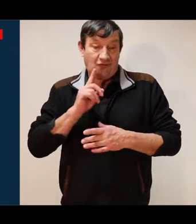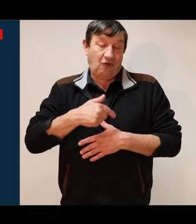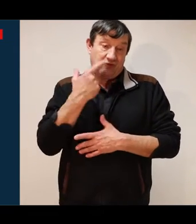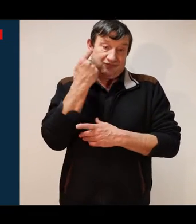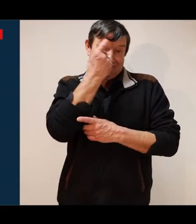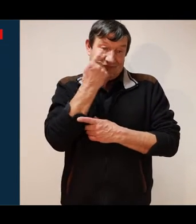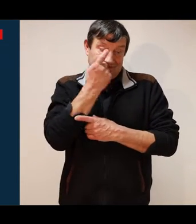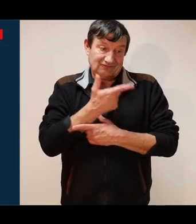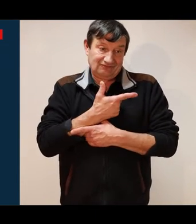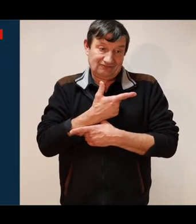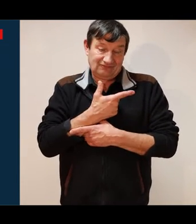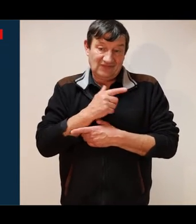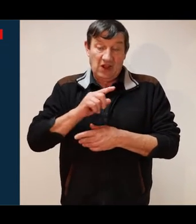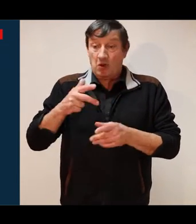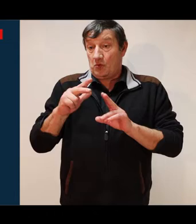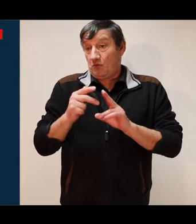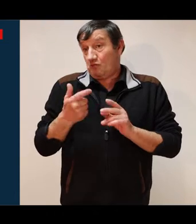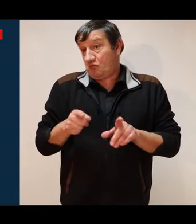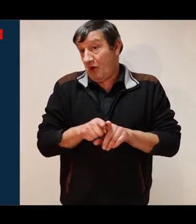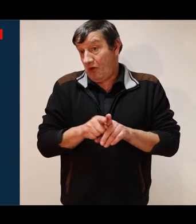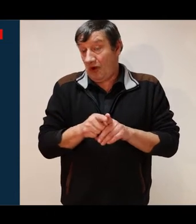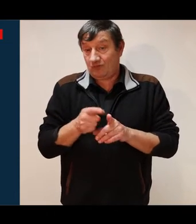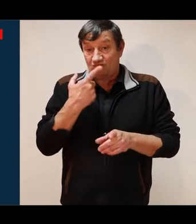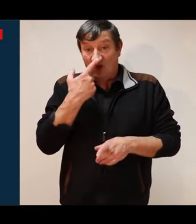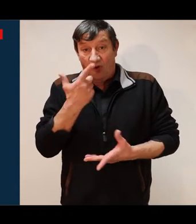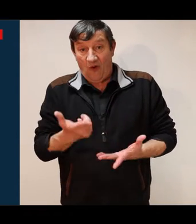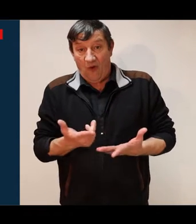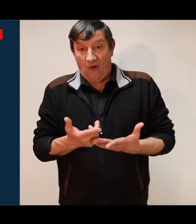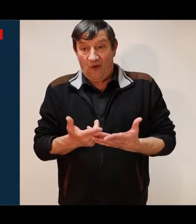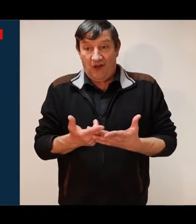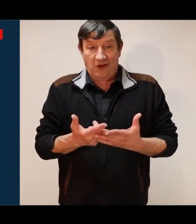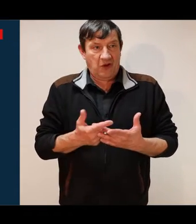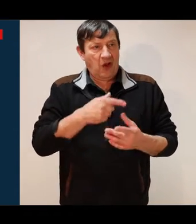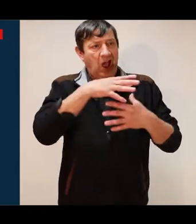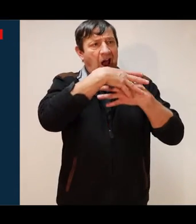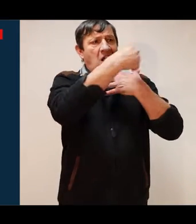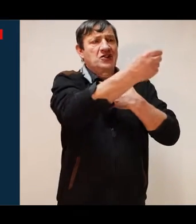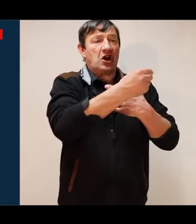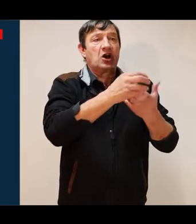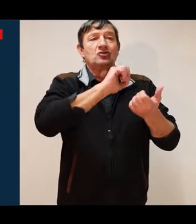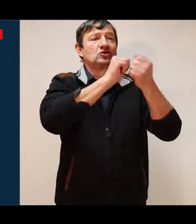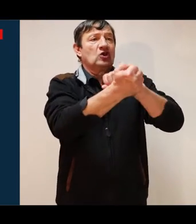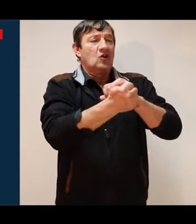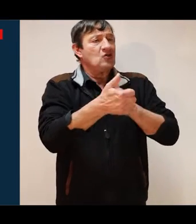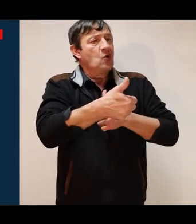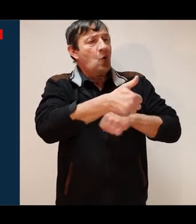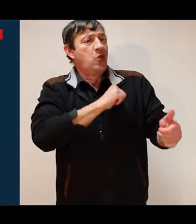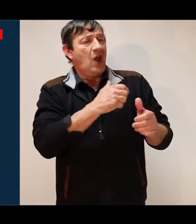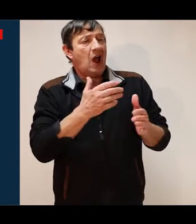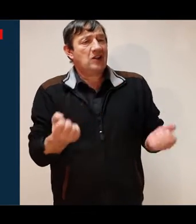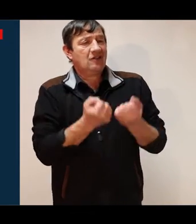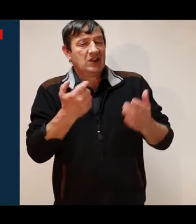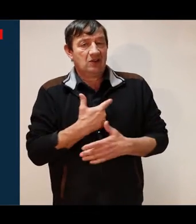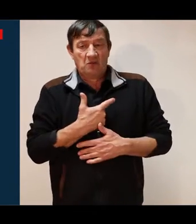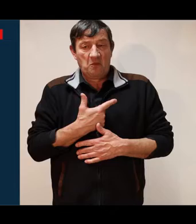question. Mais également quand j'ai l'impression qu'un élément extérieur va changer les conditions de mon activité